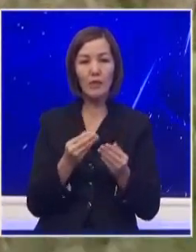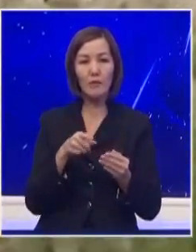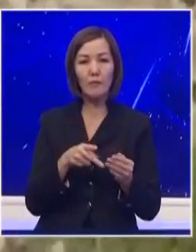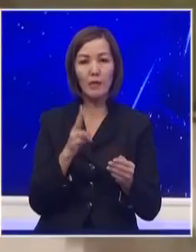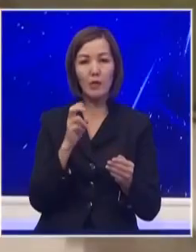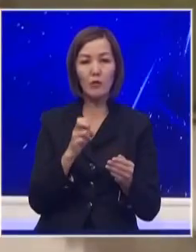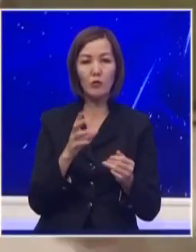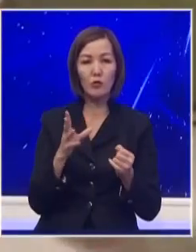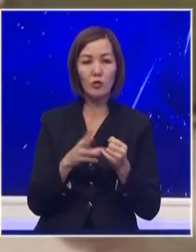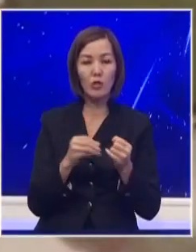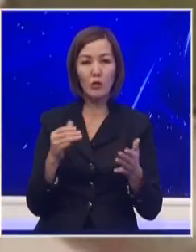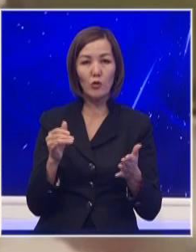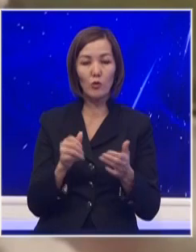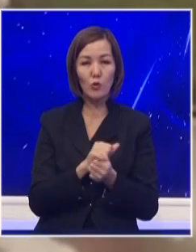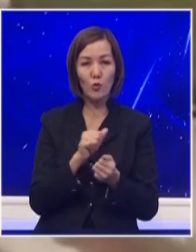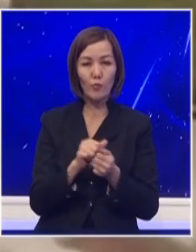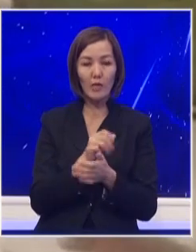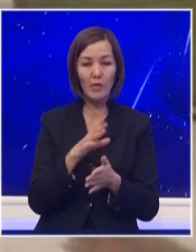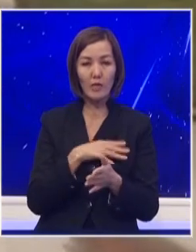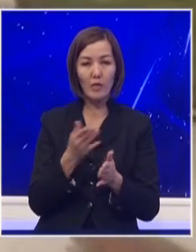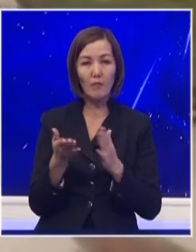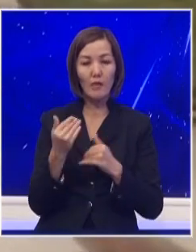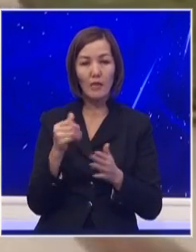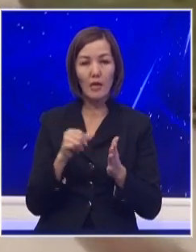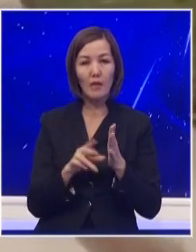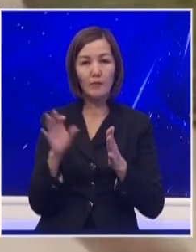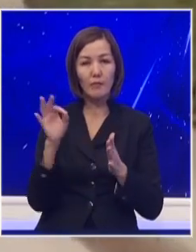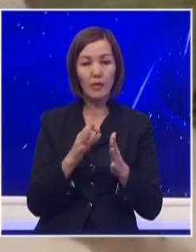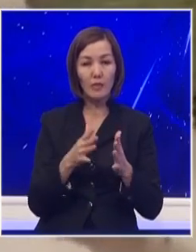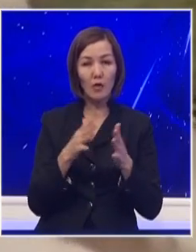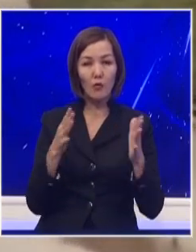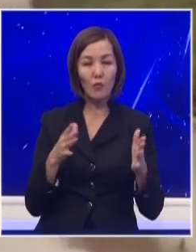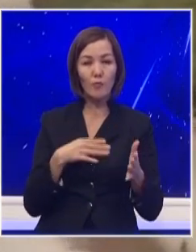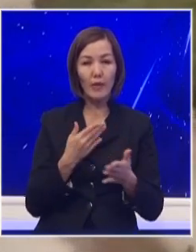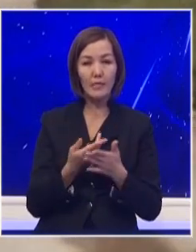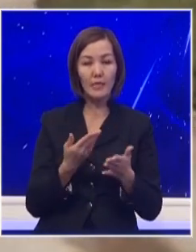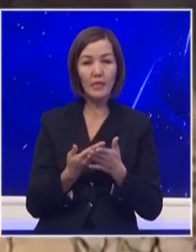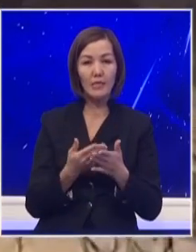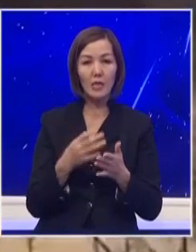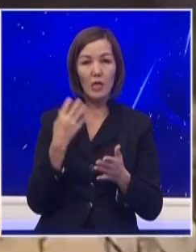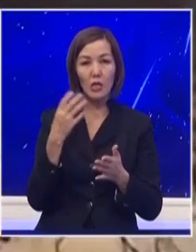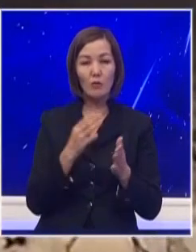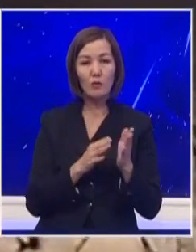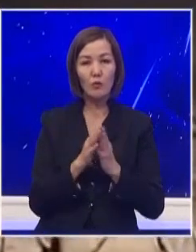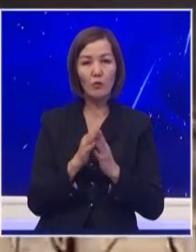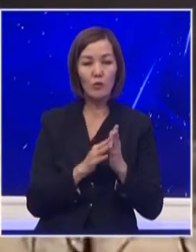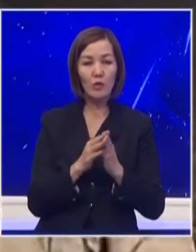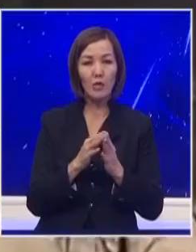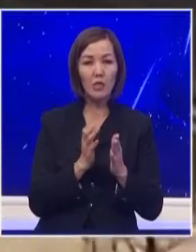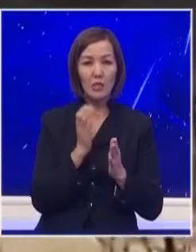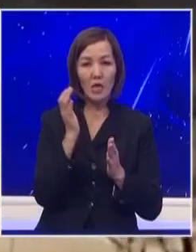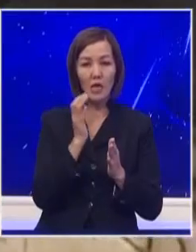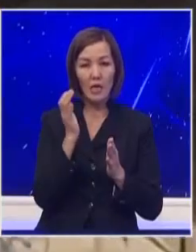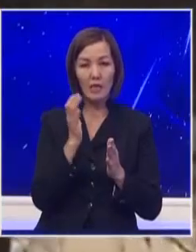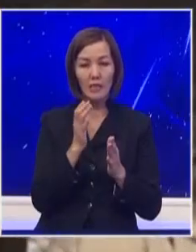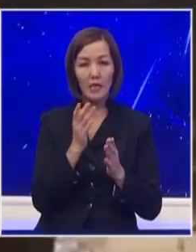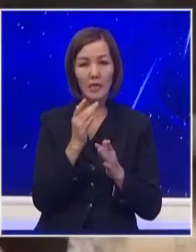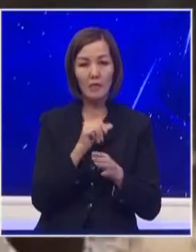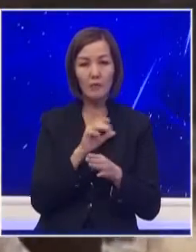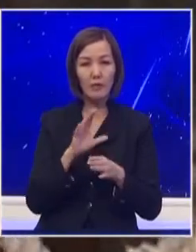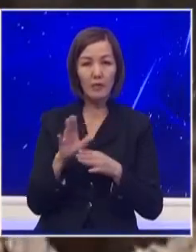әлемдік экономиканың ғаламдық сипатта құлдырайтын түрі бар. Жуырда Біріккен Ұлттар Ұйымы осыған қатысты ескерту жасады. Инфляция рекордты деңгейге жетті.